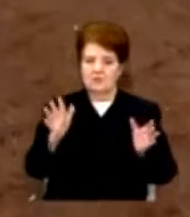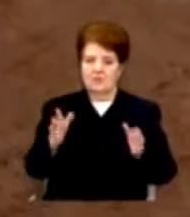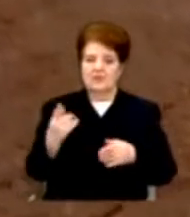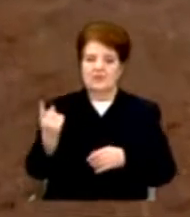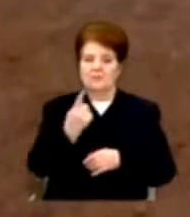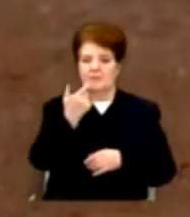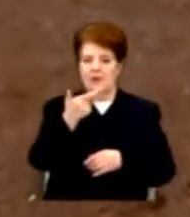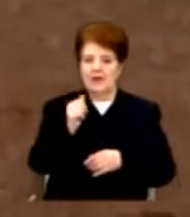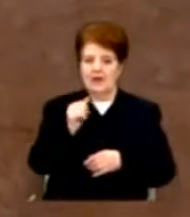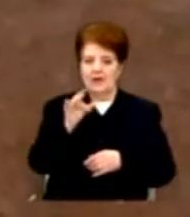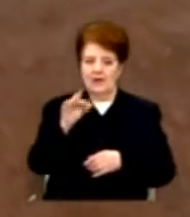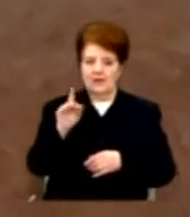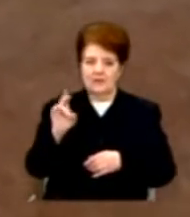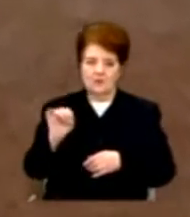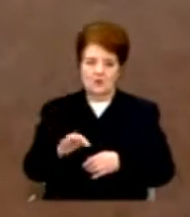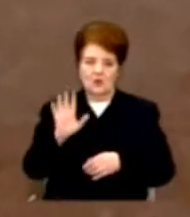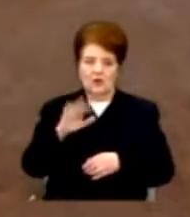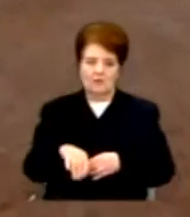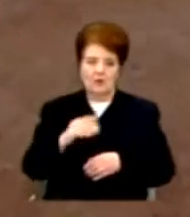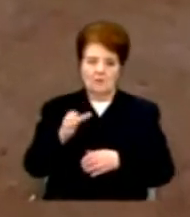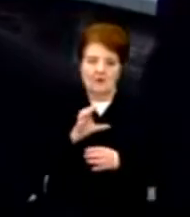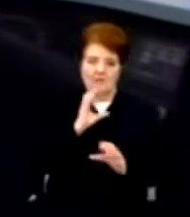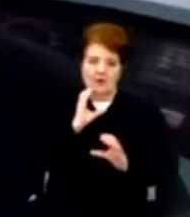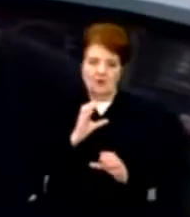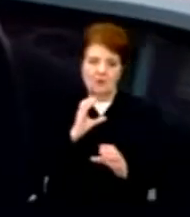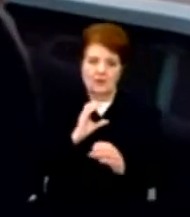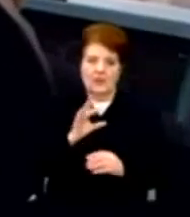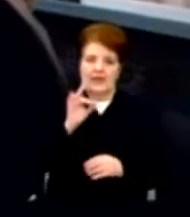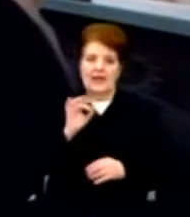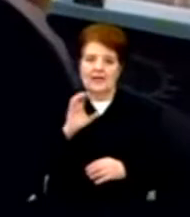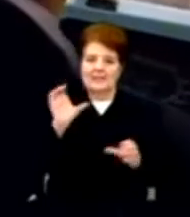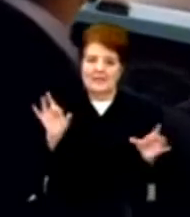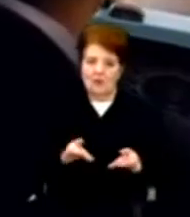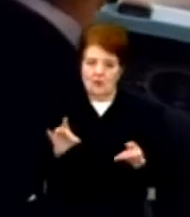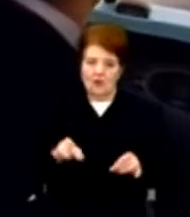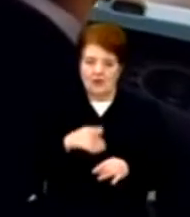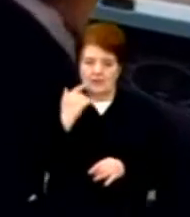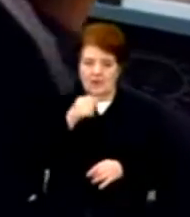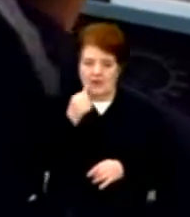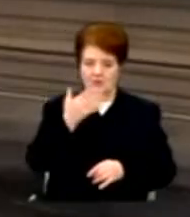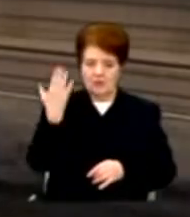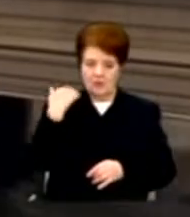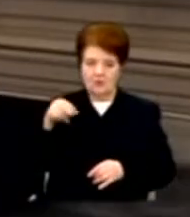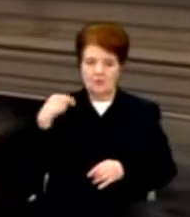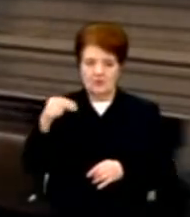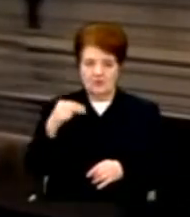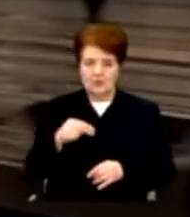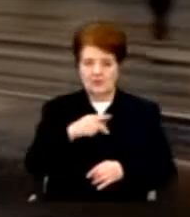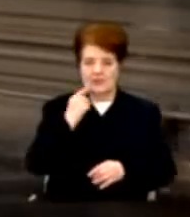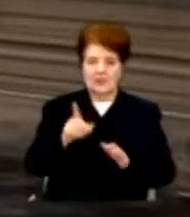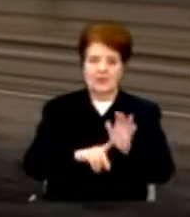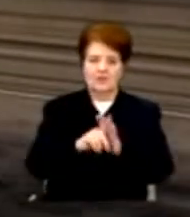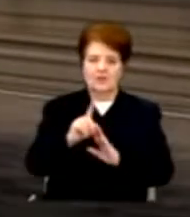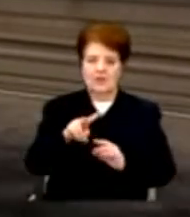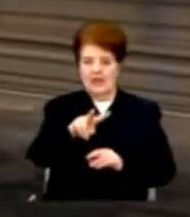prima garnitură. A făcut apoi un popas în vagonul restaurant. Un moment similar s-a înregistrat anul trecut, când președintele Rusiei a inaugurat